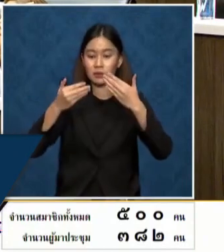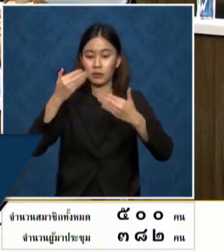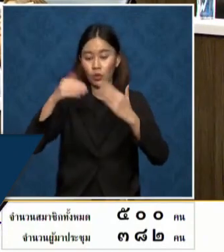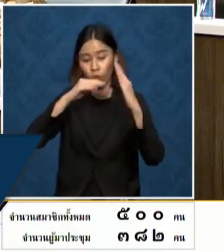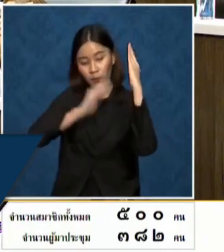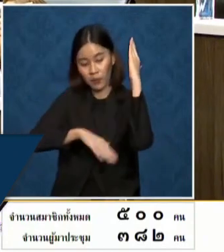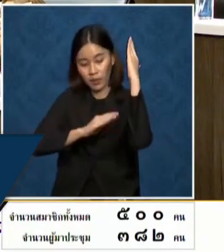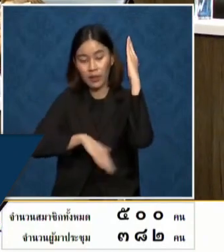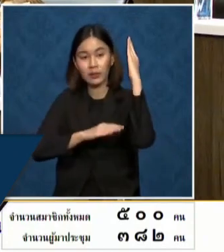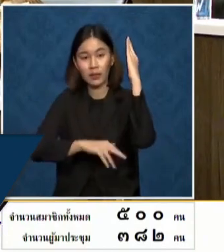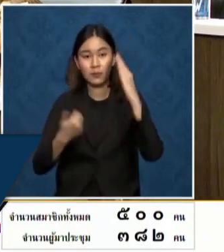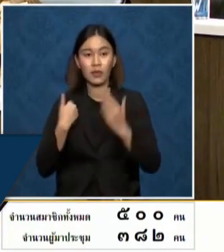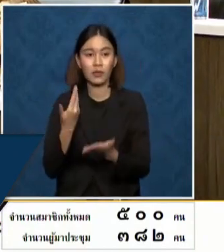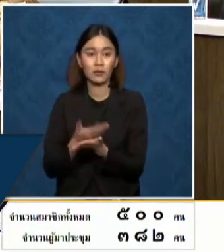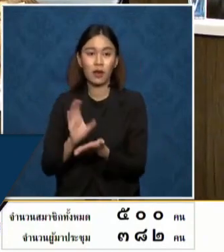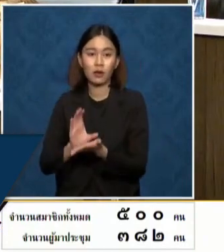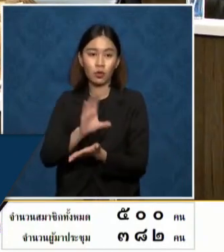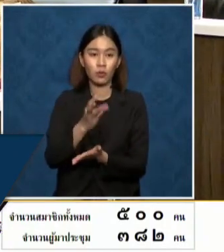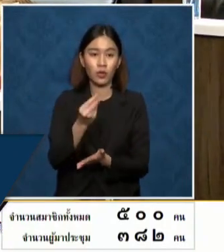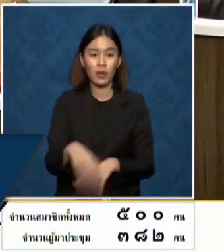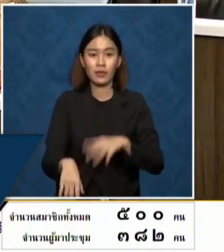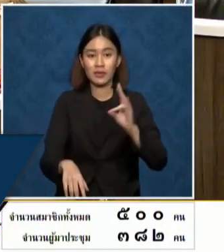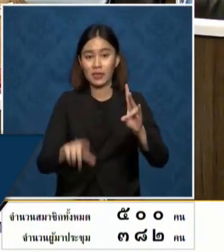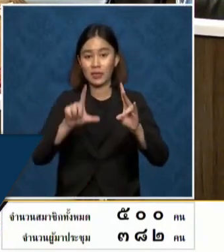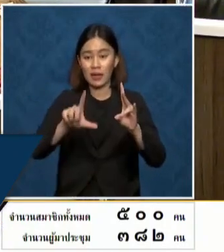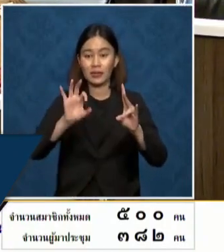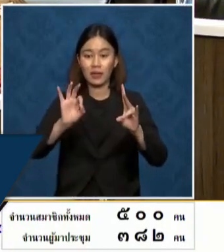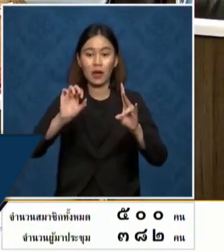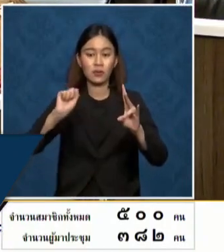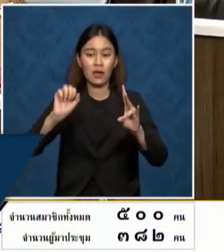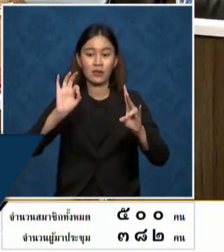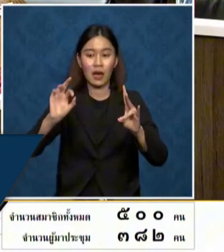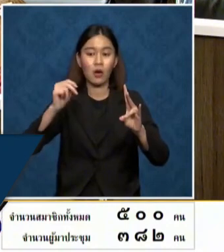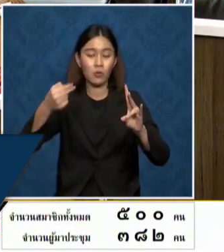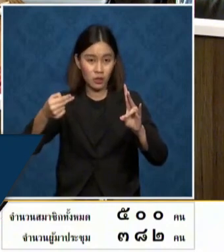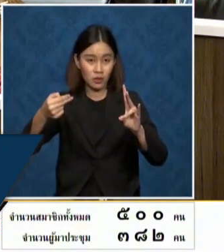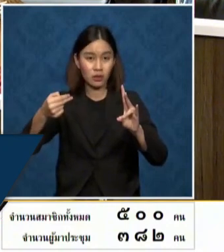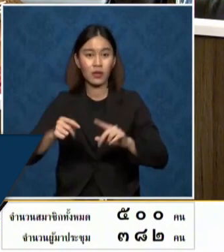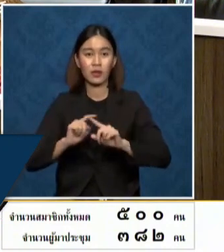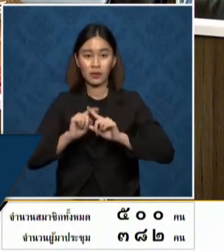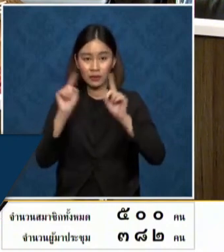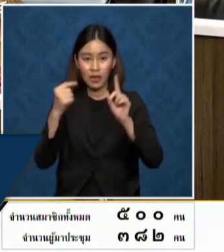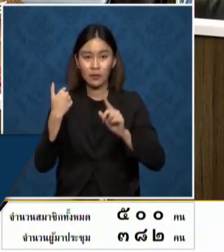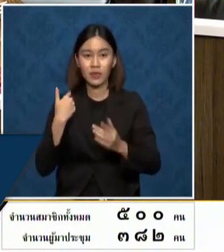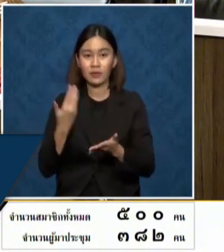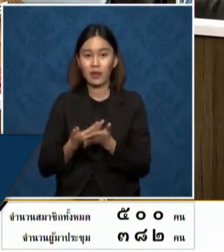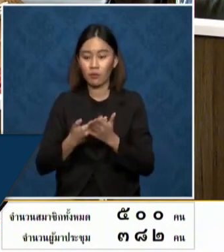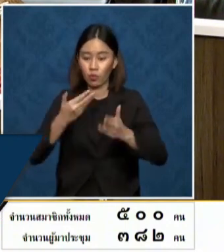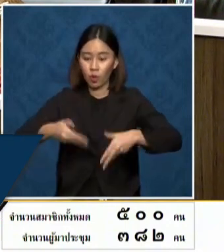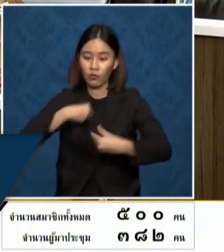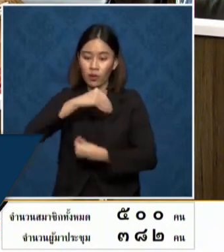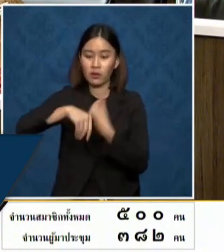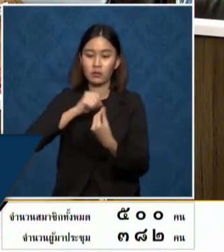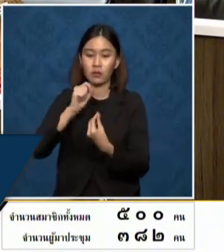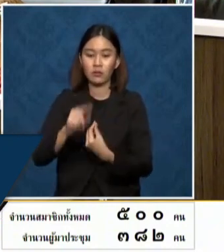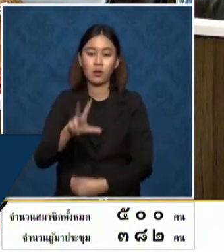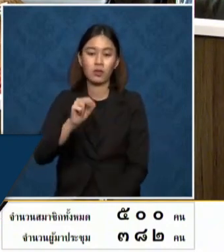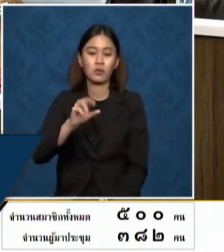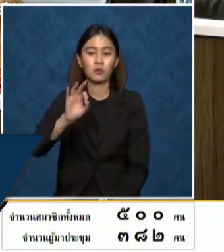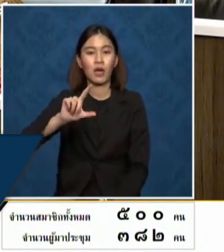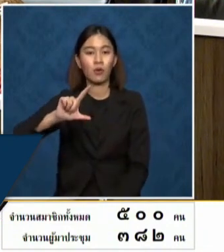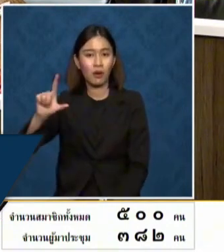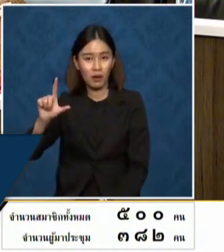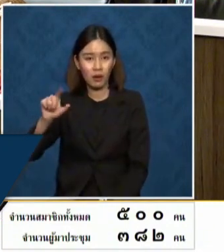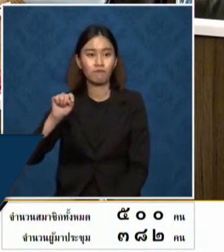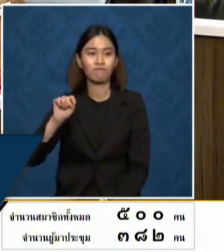ทางภาคภาคใต้ที่ใช้งบประมาณสูงถึง 7, 990,000บาทแต่กลับมีมูลค่าทางเศรษฐกิจเพียง 39ล้าน